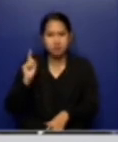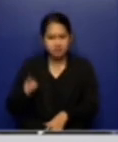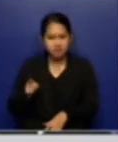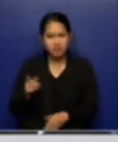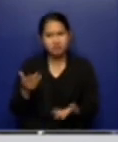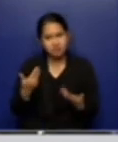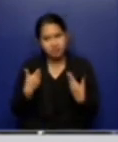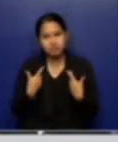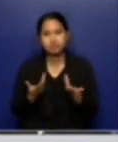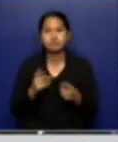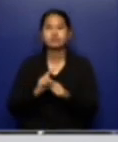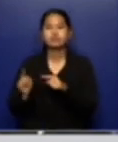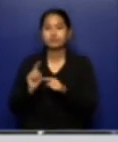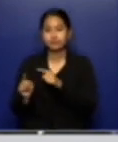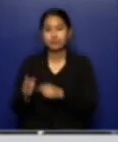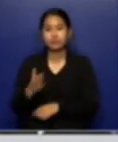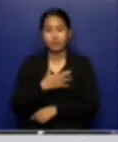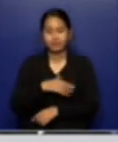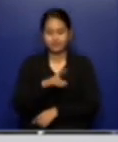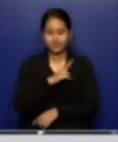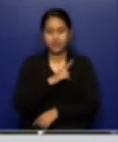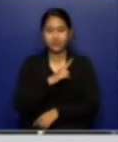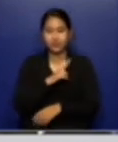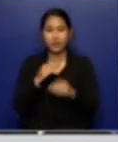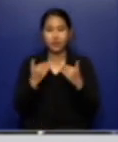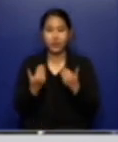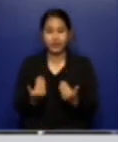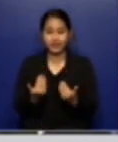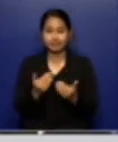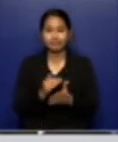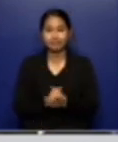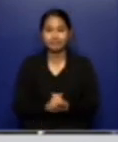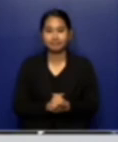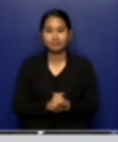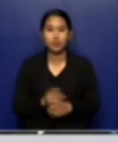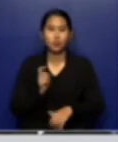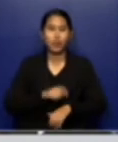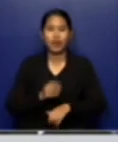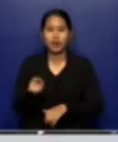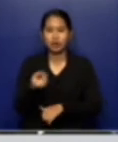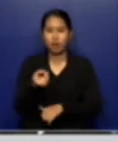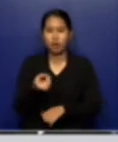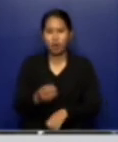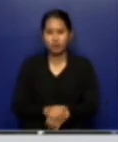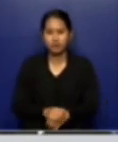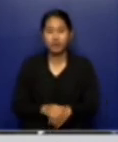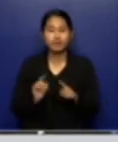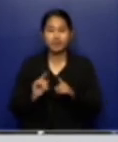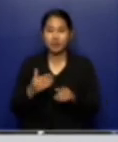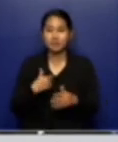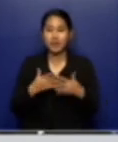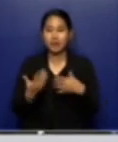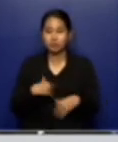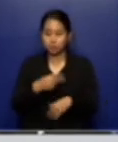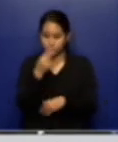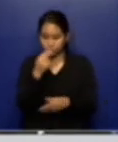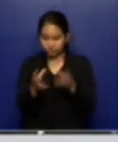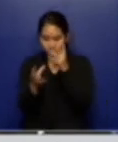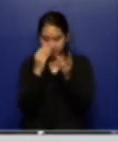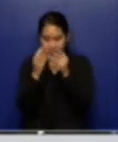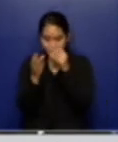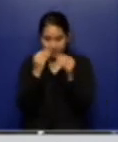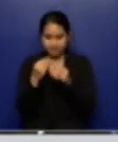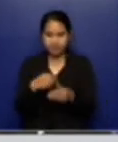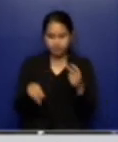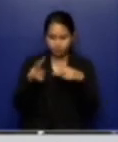ใดผมเองนะครับท่านประธานวันนี้อาจจะมีเวลาน้อยนะฮะแต่ว่าเรื่องนี้ผมจะต้องติดตามแล้วก็ตาม